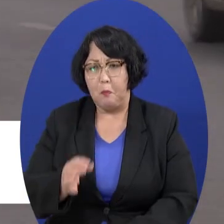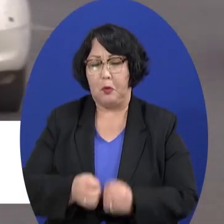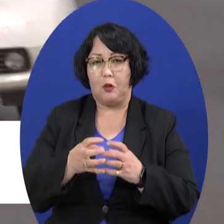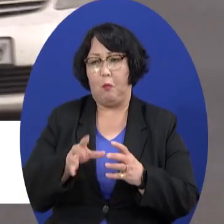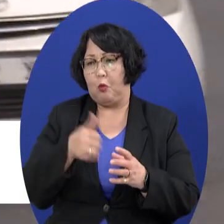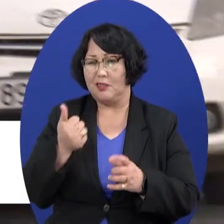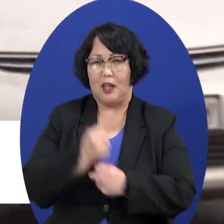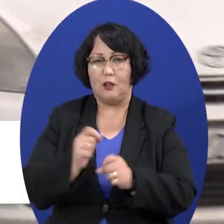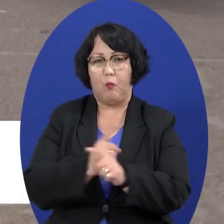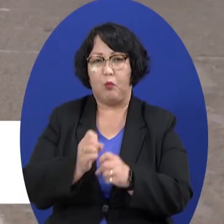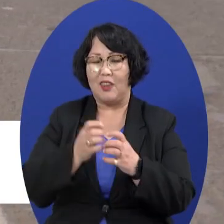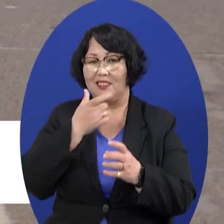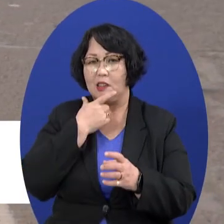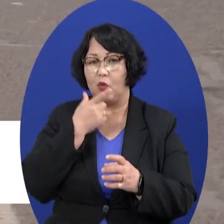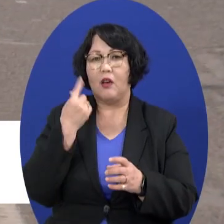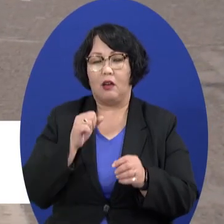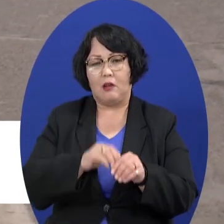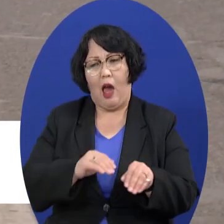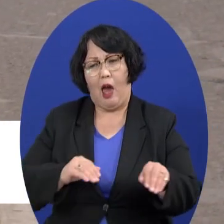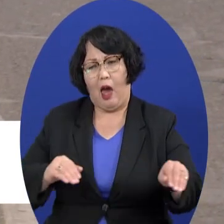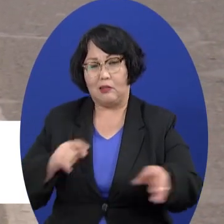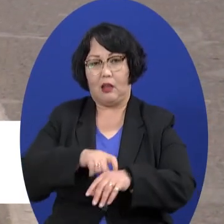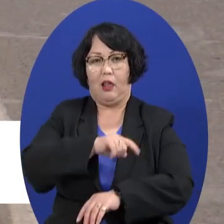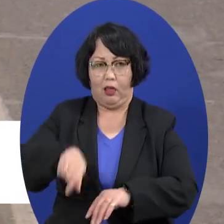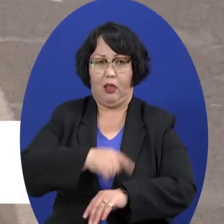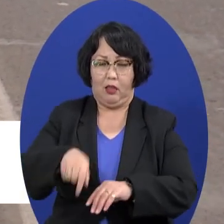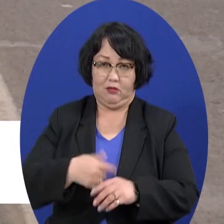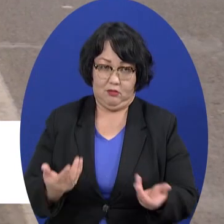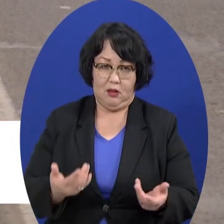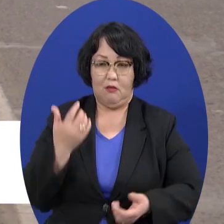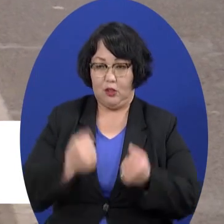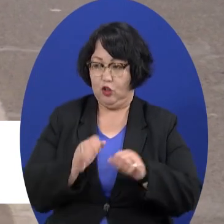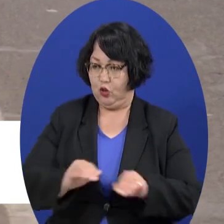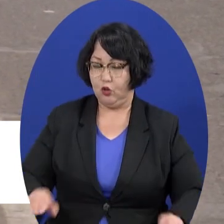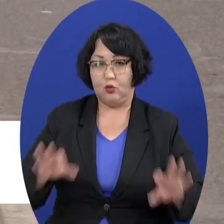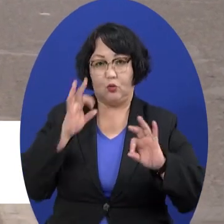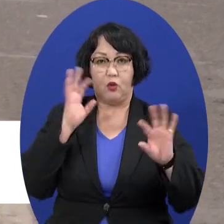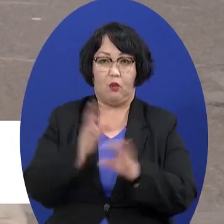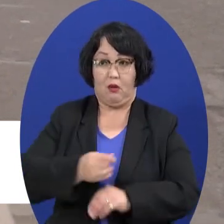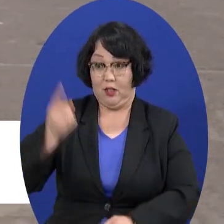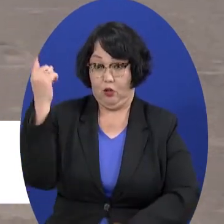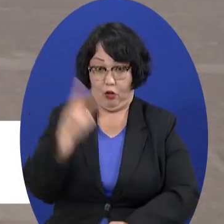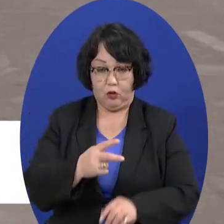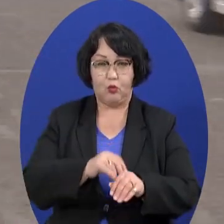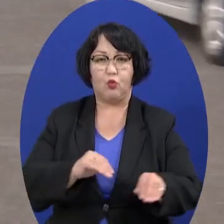гарчээ. Тиймээс төвжрлийг бууруулах ажлыг зогсоолоос эхлэх хэрэгтэй гэдэг дээр хаа хаанаа санал нэгдэж байна.